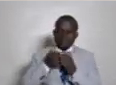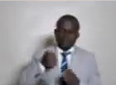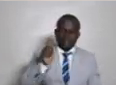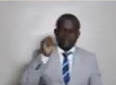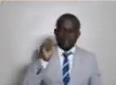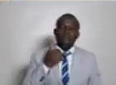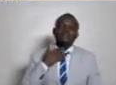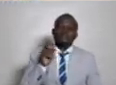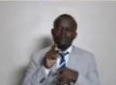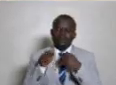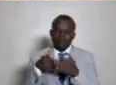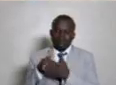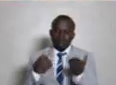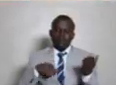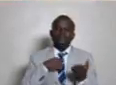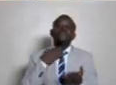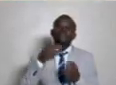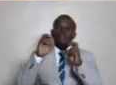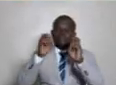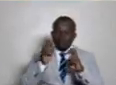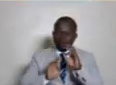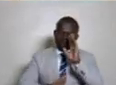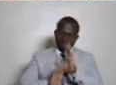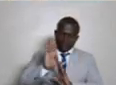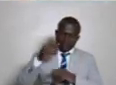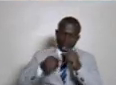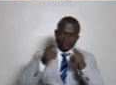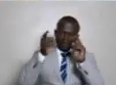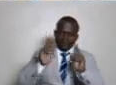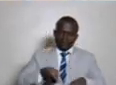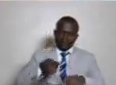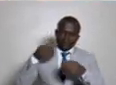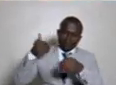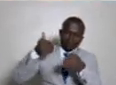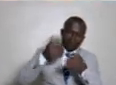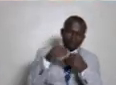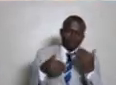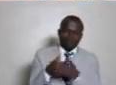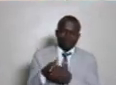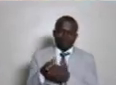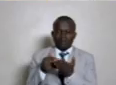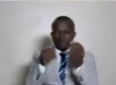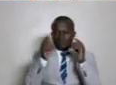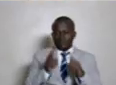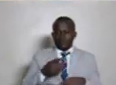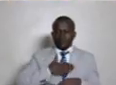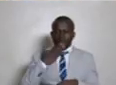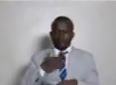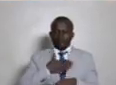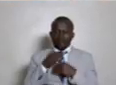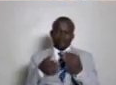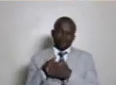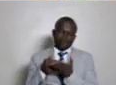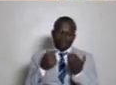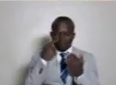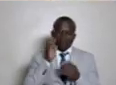by'abaturage turifuza yuko aho amajyambere uko ari gukomeza kuza dusatira adusanga, biradushimishije.